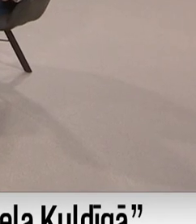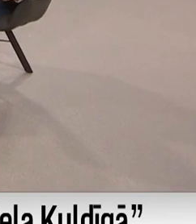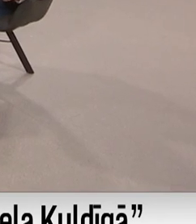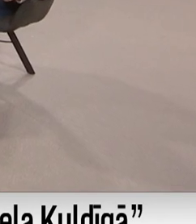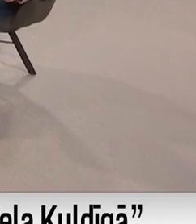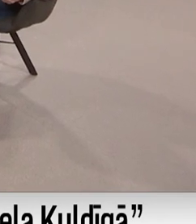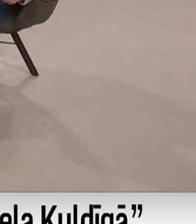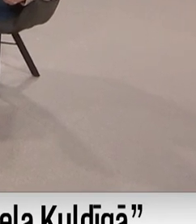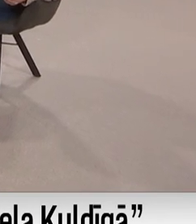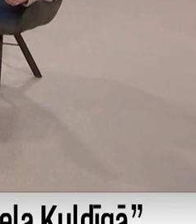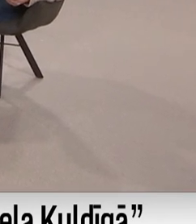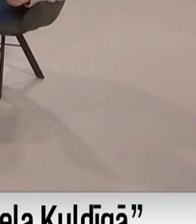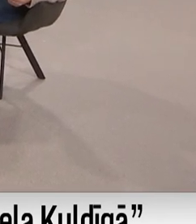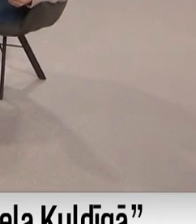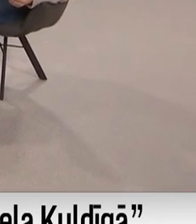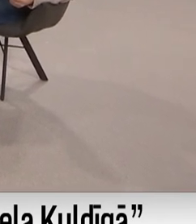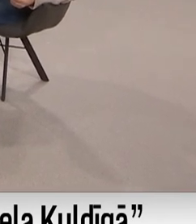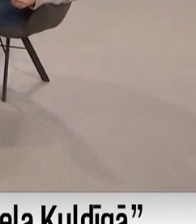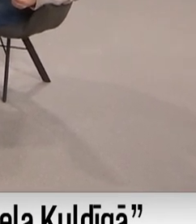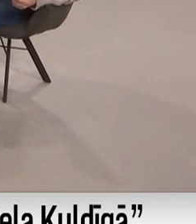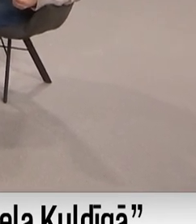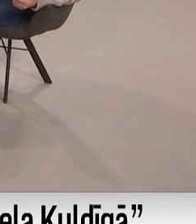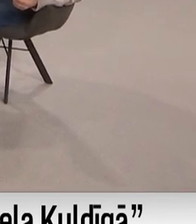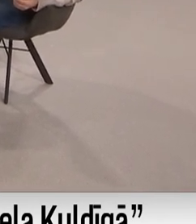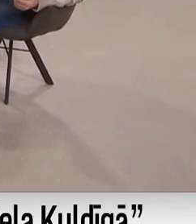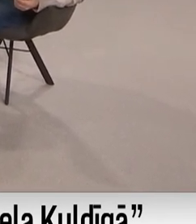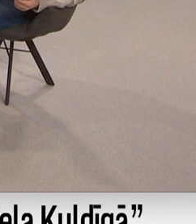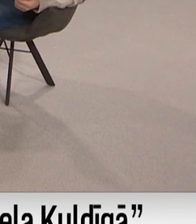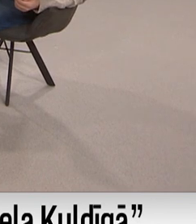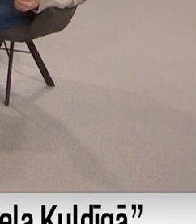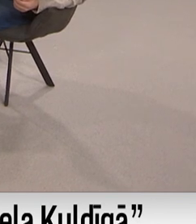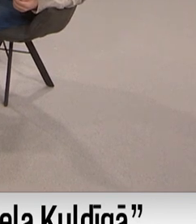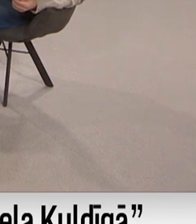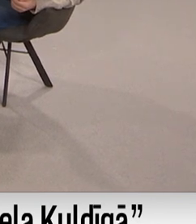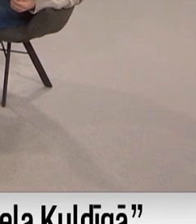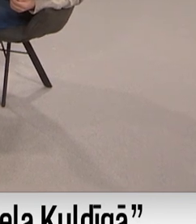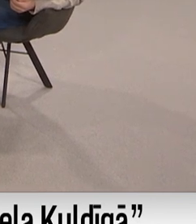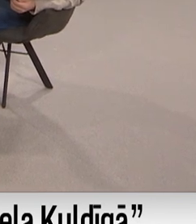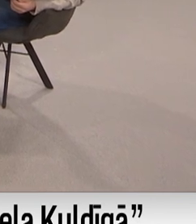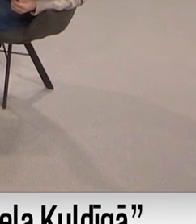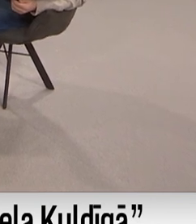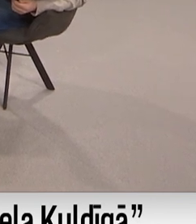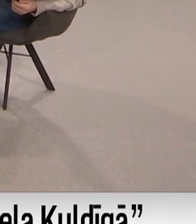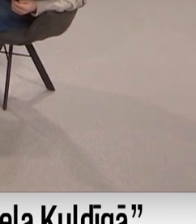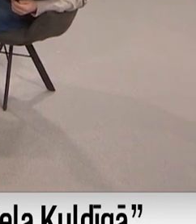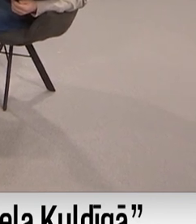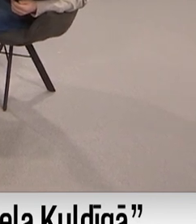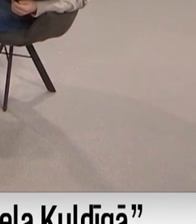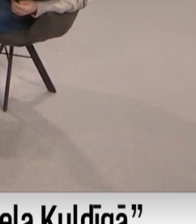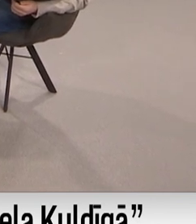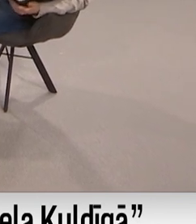Liepājas iela Kuldīgā, gan latviski, gan portugaļu valodā. Jā, un, es nezinu, Aivar, kā piedzima šāds